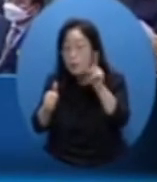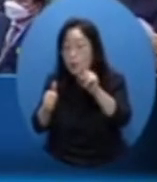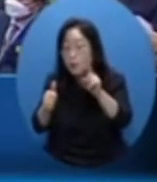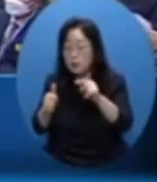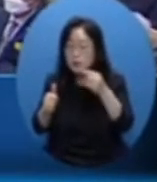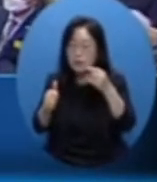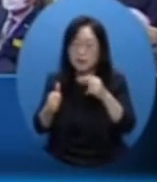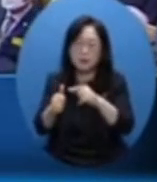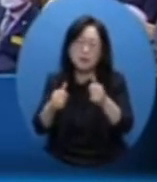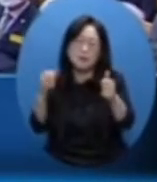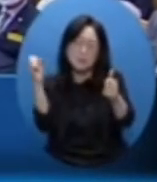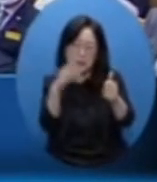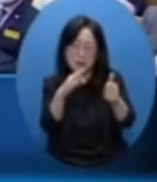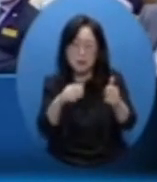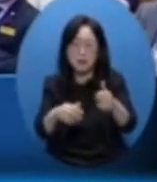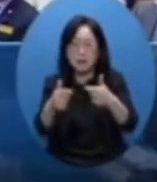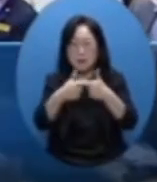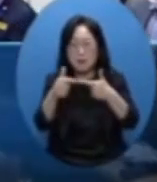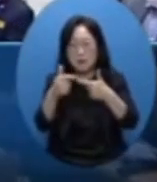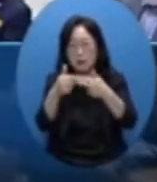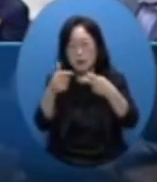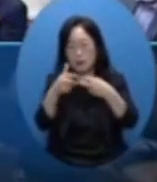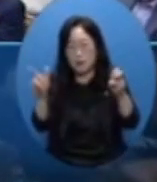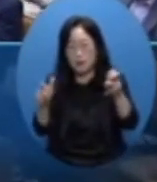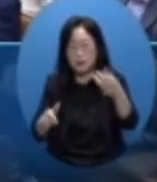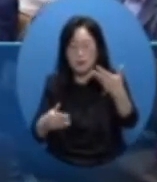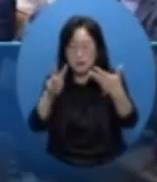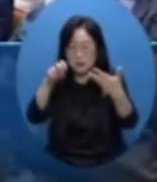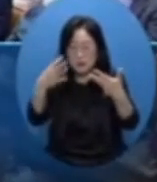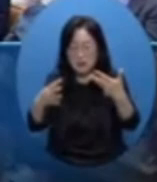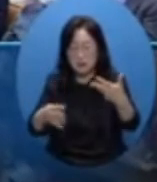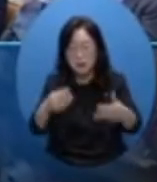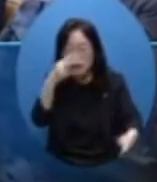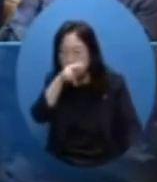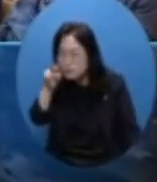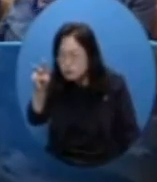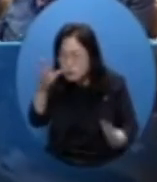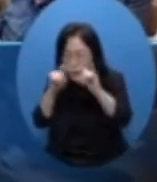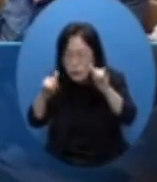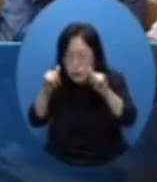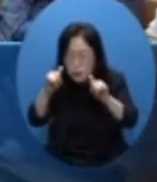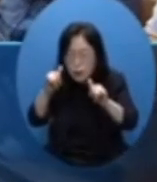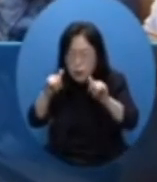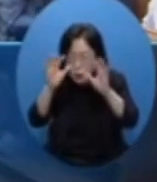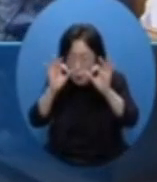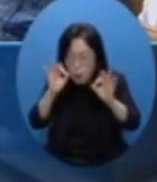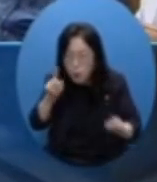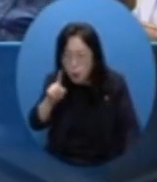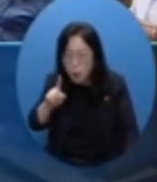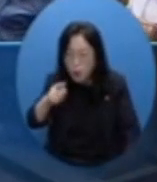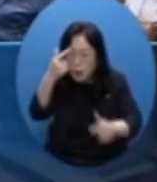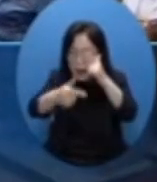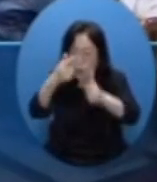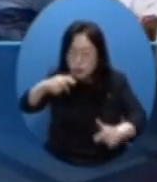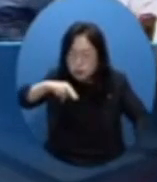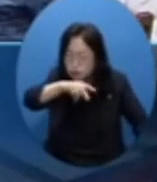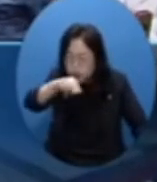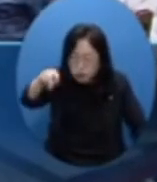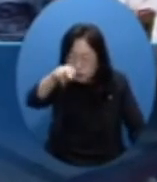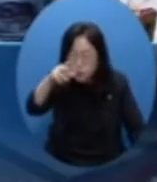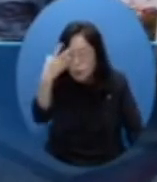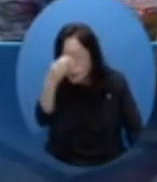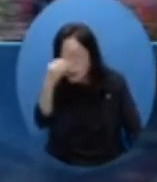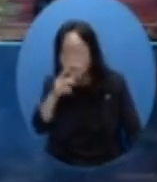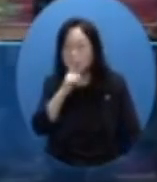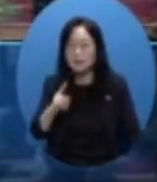매일 대답합니다 마가복음 8장 24절 입니다 쳐다보며 이럴 때 사람들이 보이나 이다 나무 같은 것들이 걸어가는 것을 본 아니다 건을